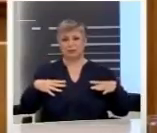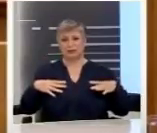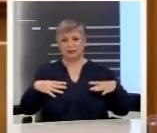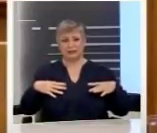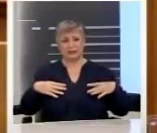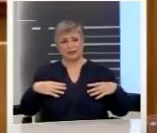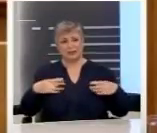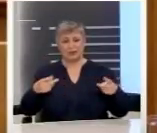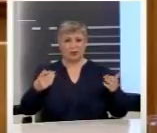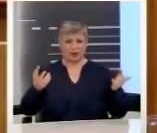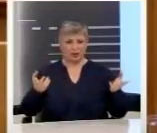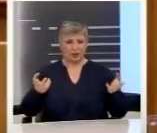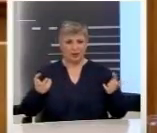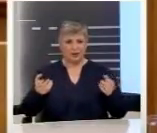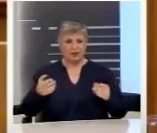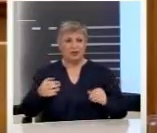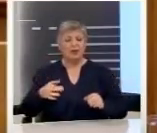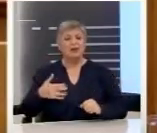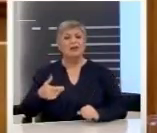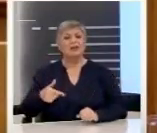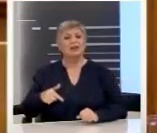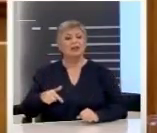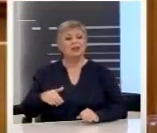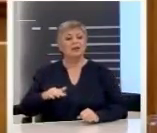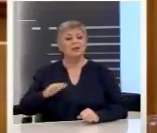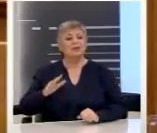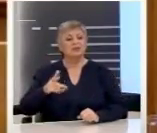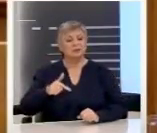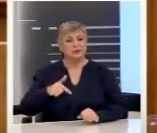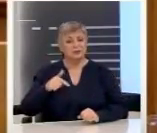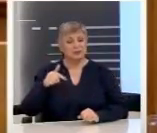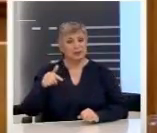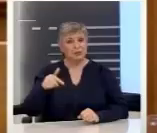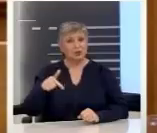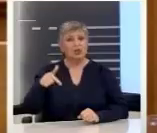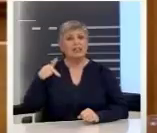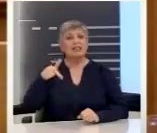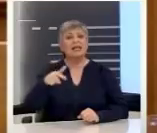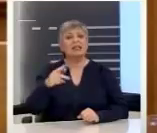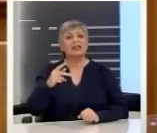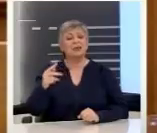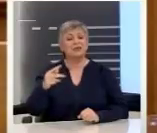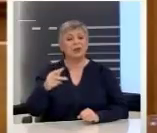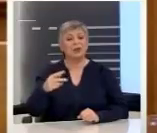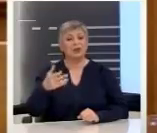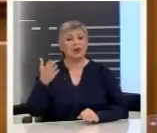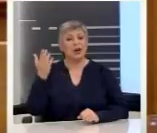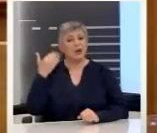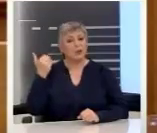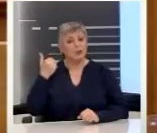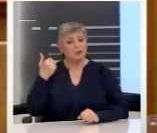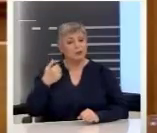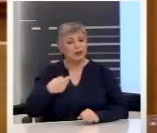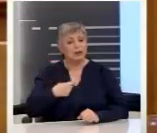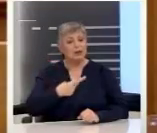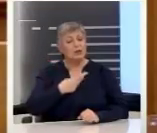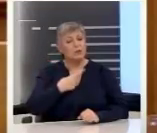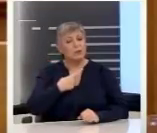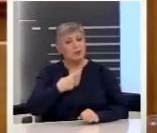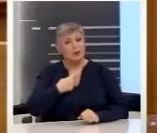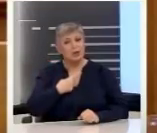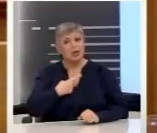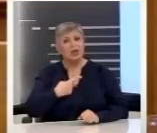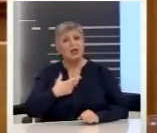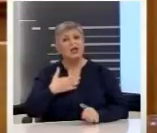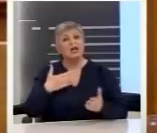με συγχωρείτε κύριε Πρόεδρε, τον Γιάννη Κεφαλογιάννη όμως συνυπηρετήσαμε κάποτε μαζί που πάλευε εναντίον συγκεκριμένου συμφέροντο, τον κύριο Κεφαλογιάννη